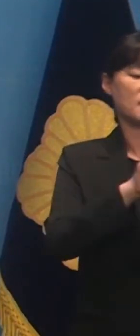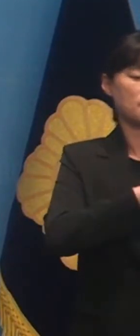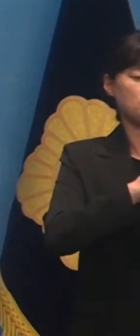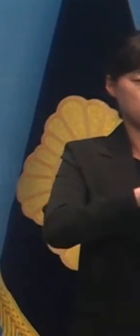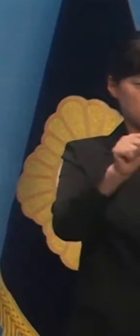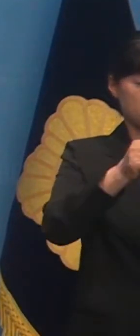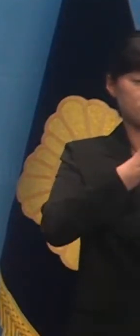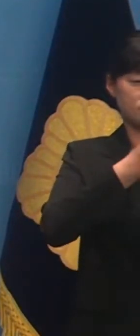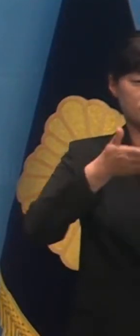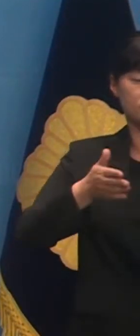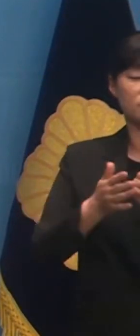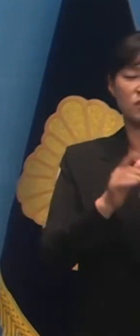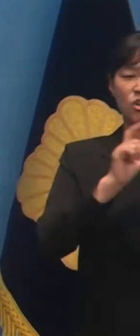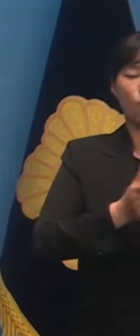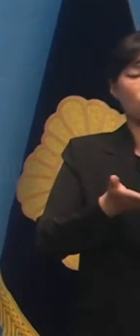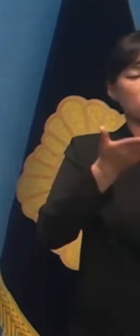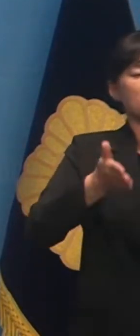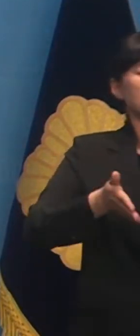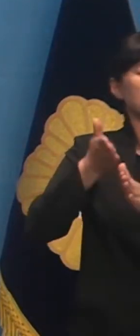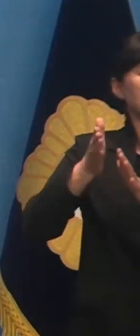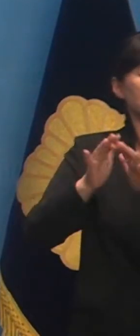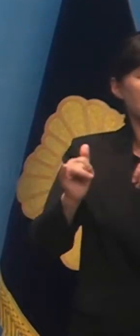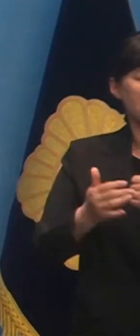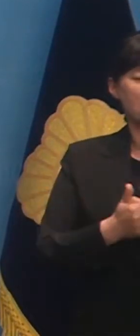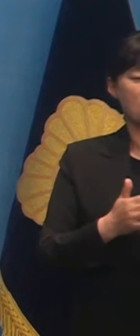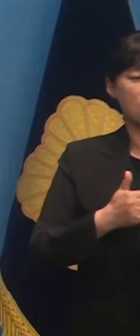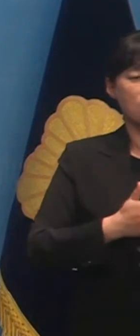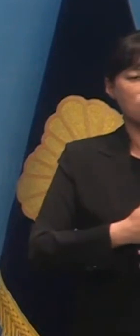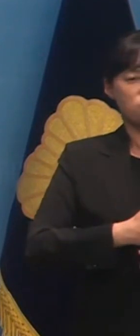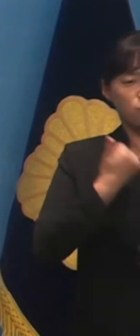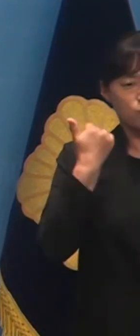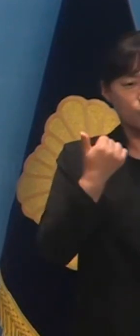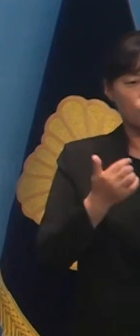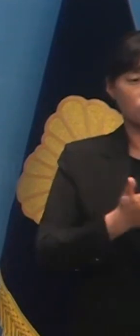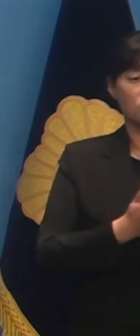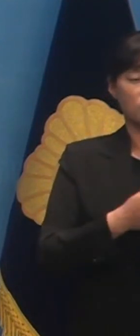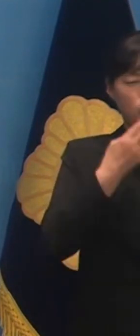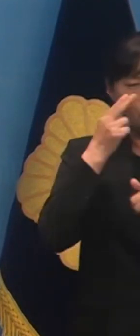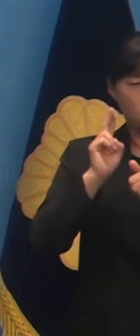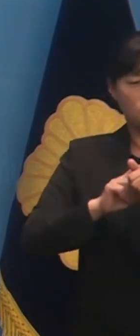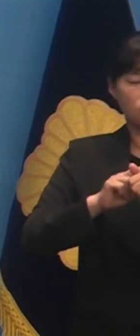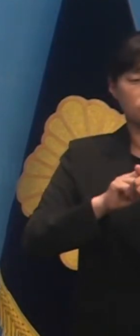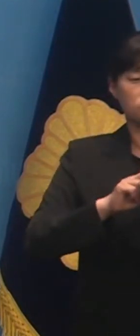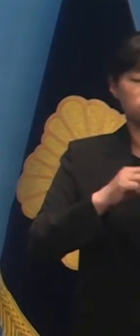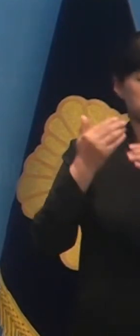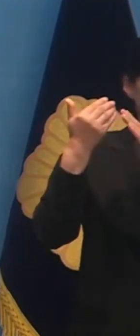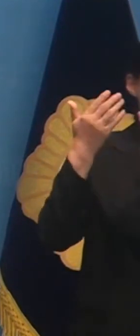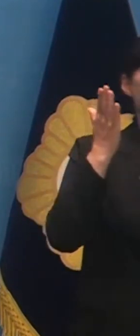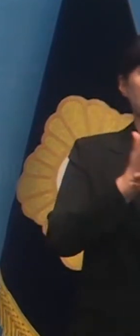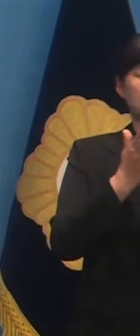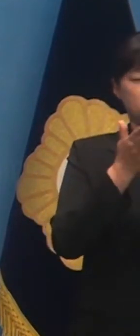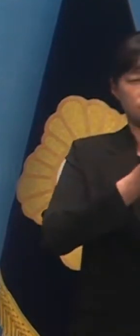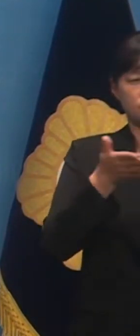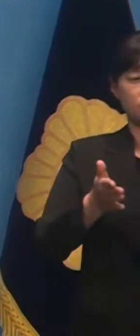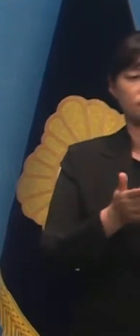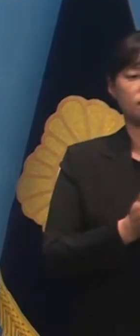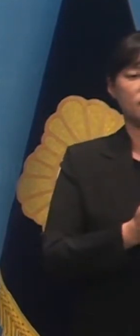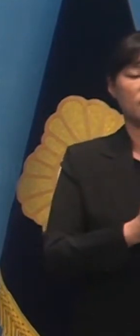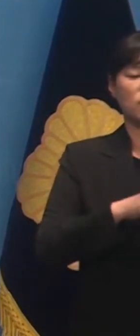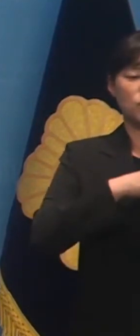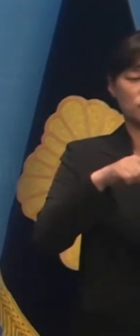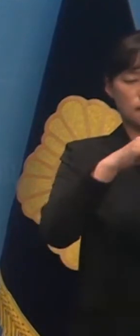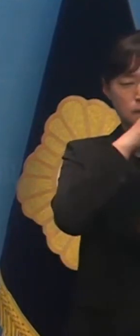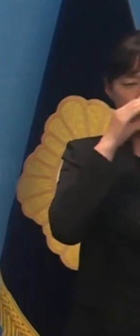제명하십시오. 더 이상 시민의 분노와 모욕감을 외면하지 마십시오. 무너진 정치의 품격을